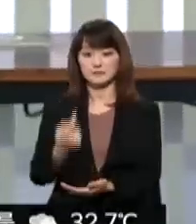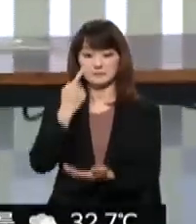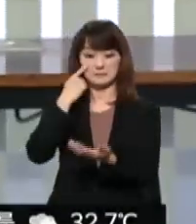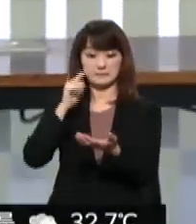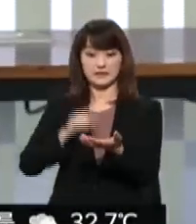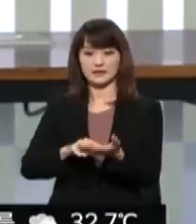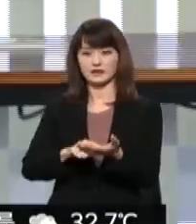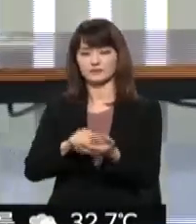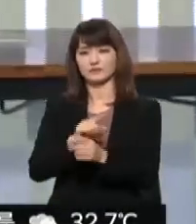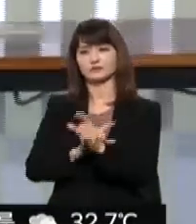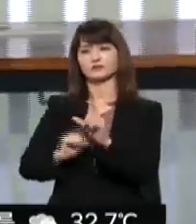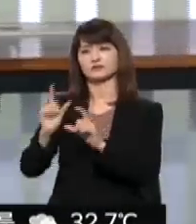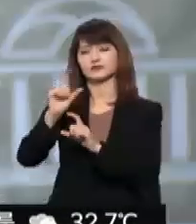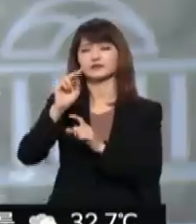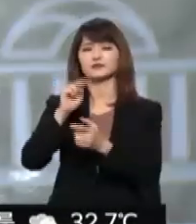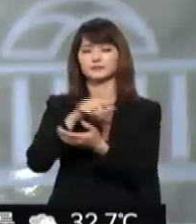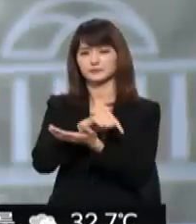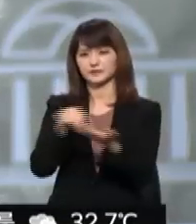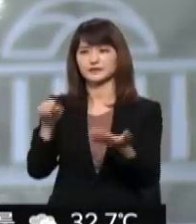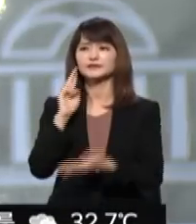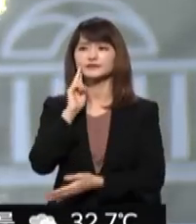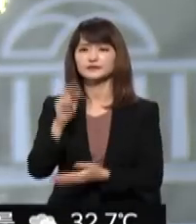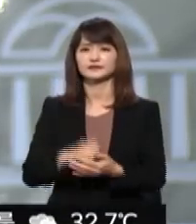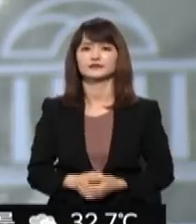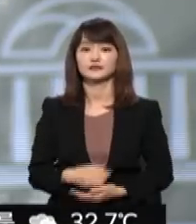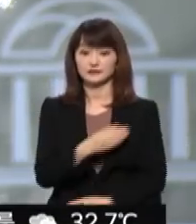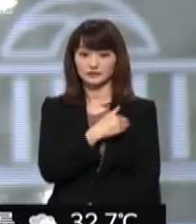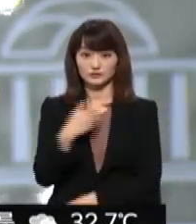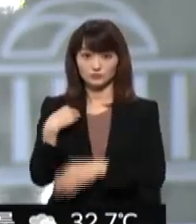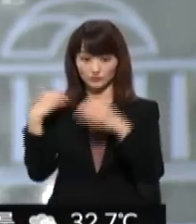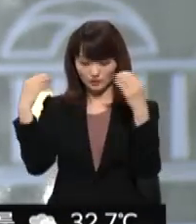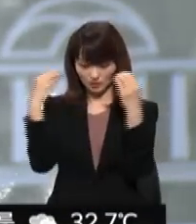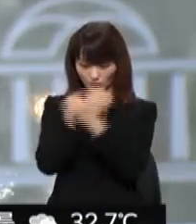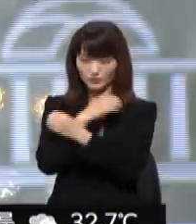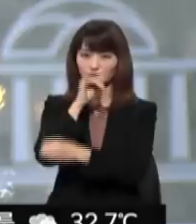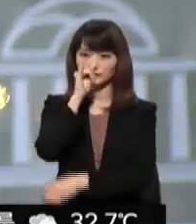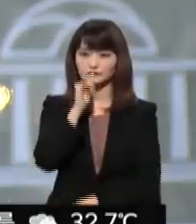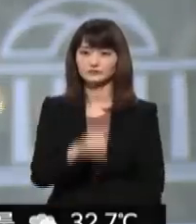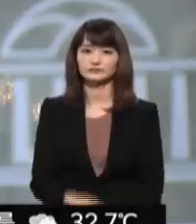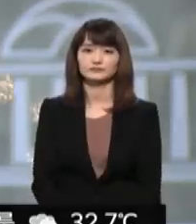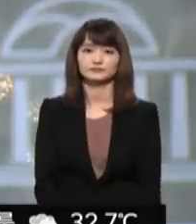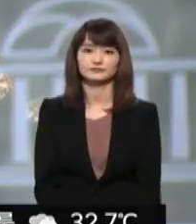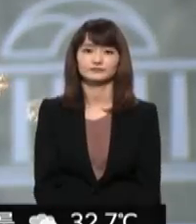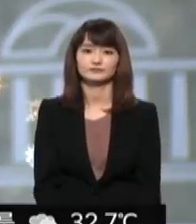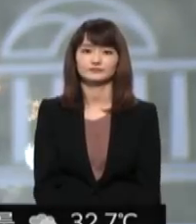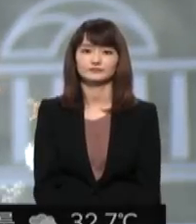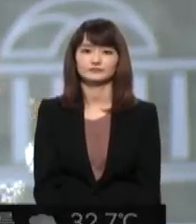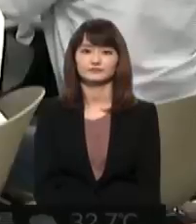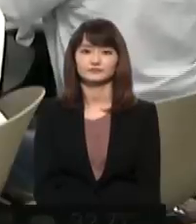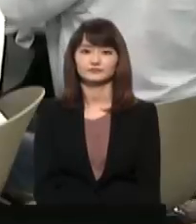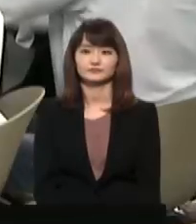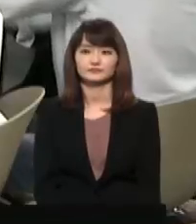맞을 때 우회전한 말씀이시죠 오해가 될 수 있다 충분한 오해를 불러일으킬만 했다 잠시만요 오해가